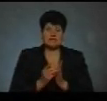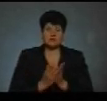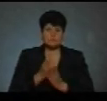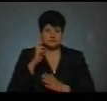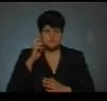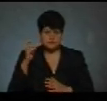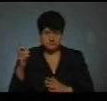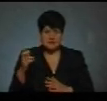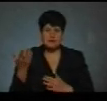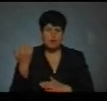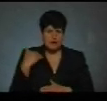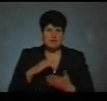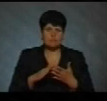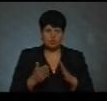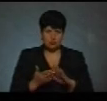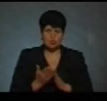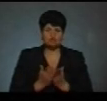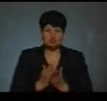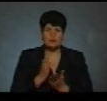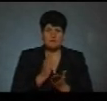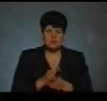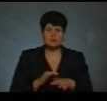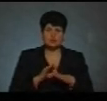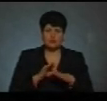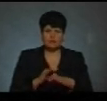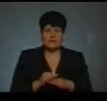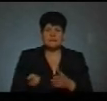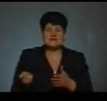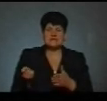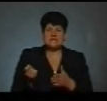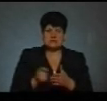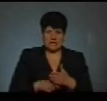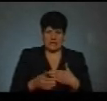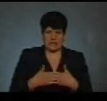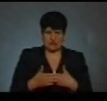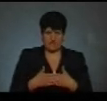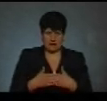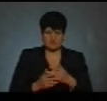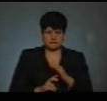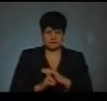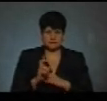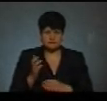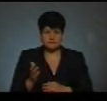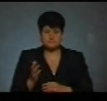За попередніми домовленостями служба мала проходити закритими дверями в храм.